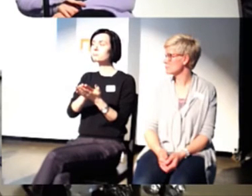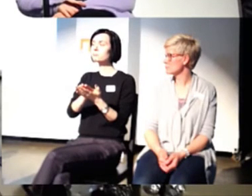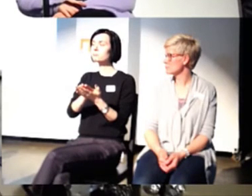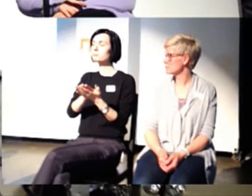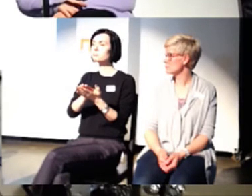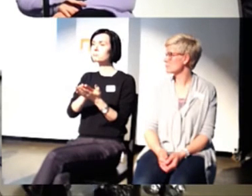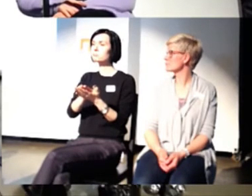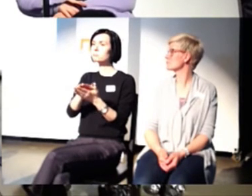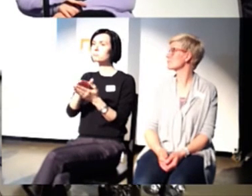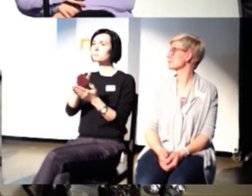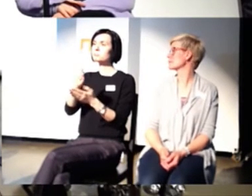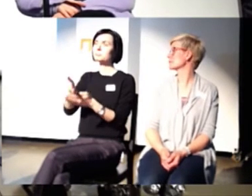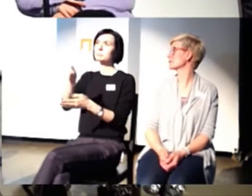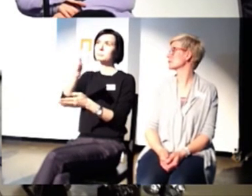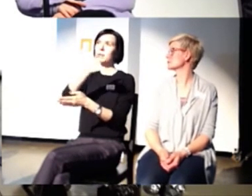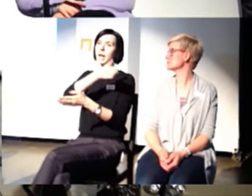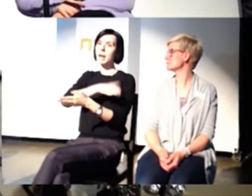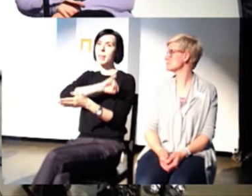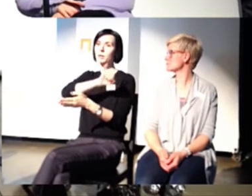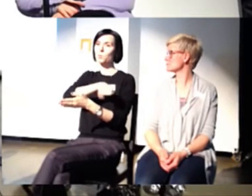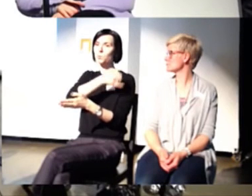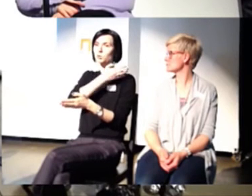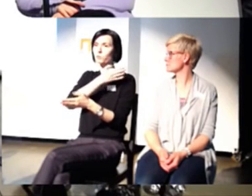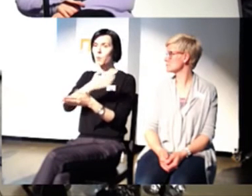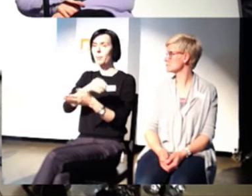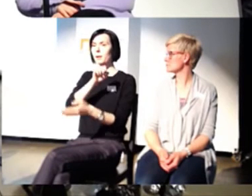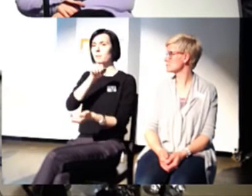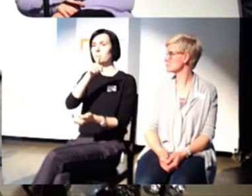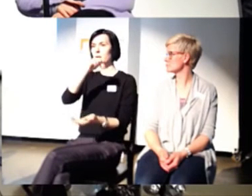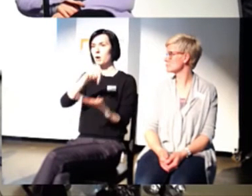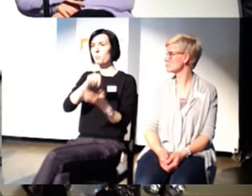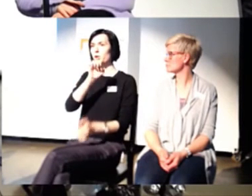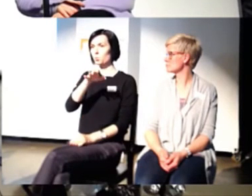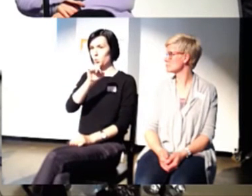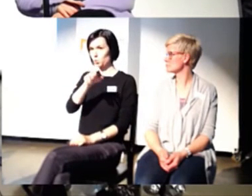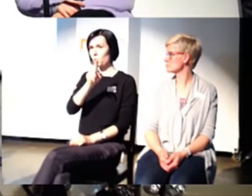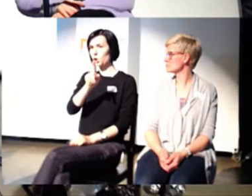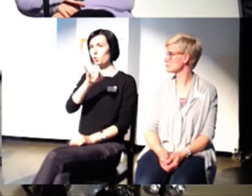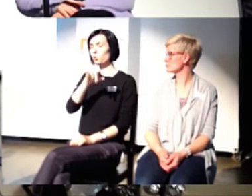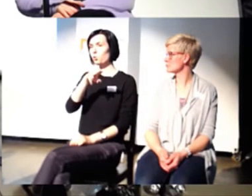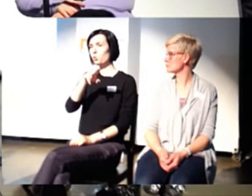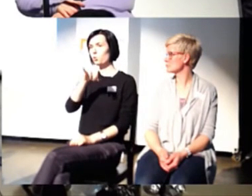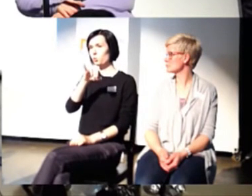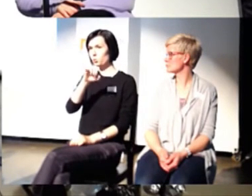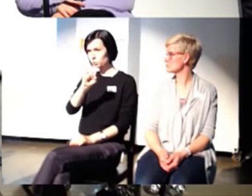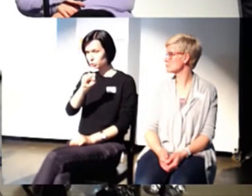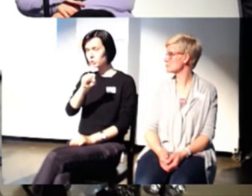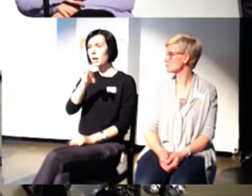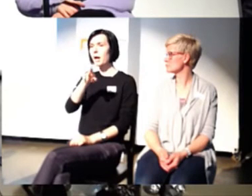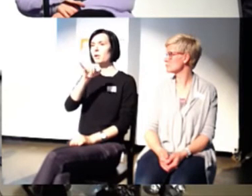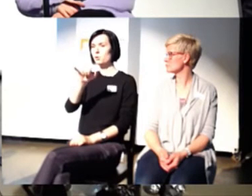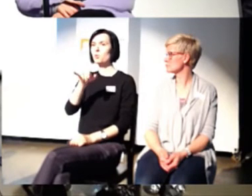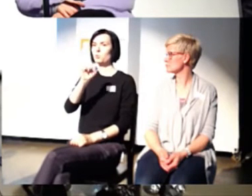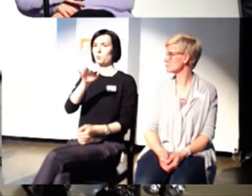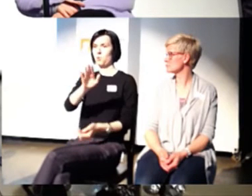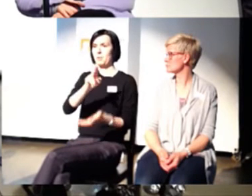6 vuotta Turussa Kynnys ry Turun toimistossa kulttuuri